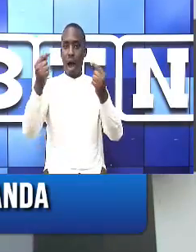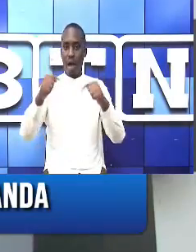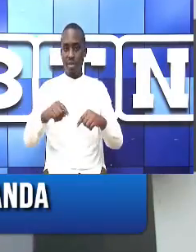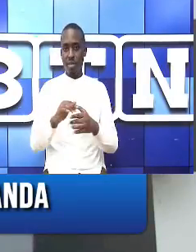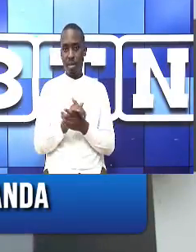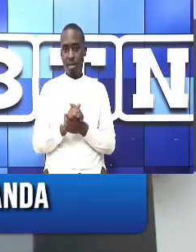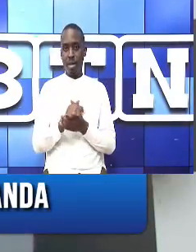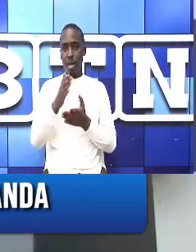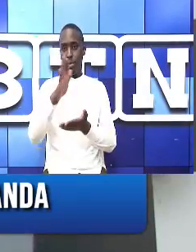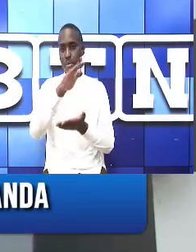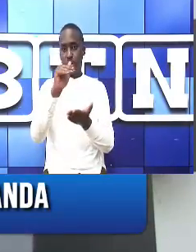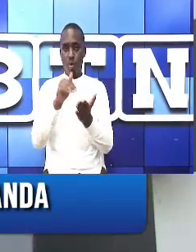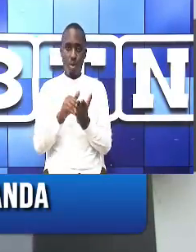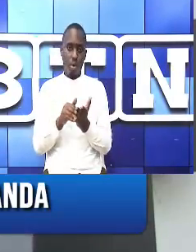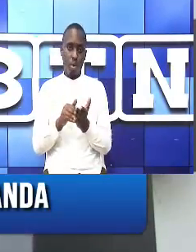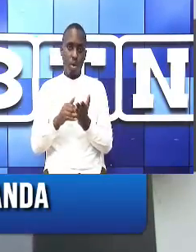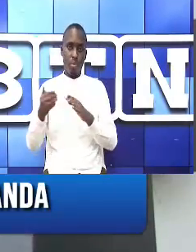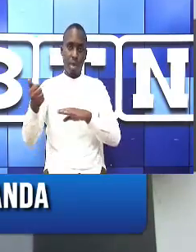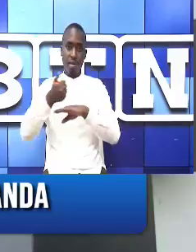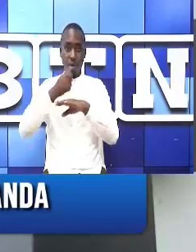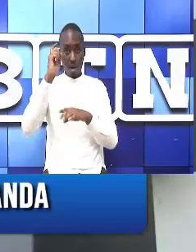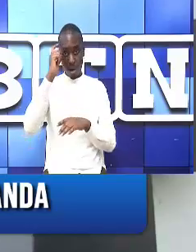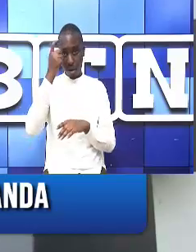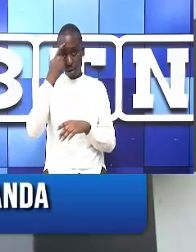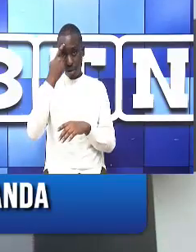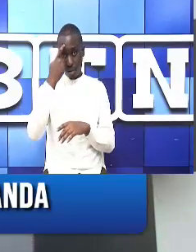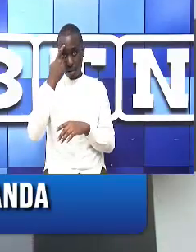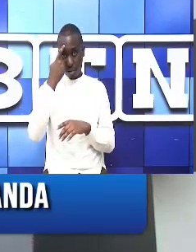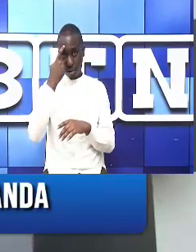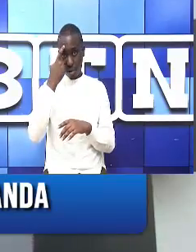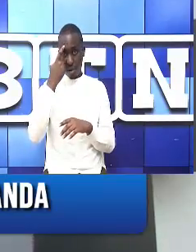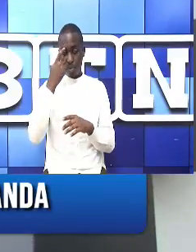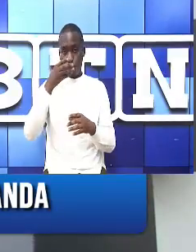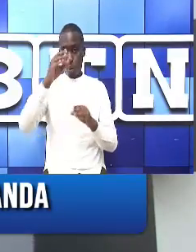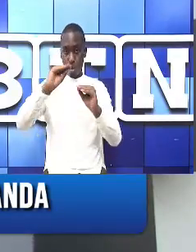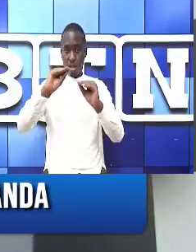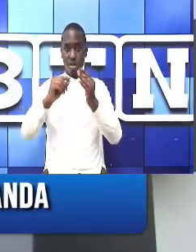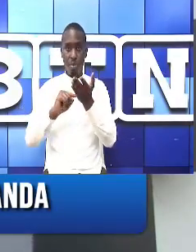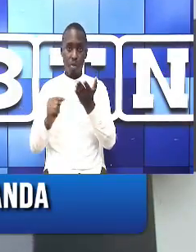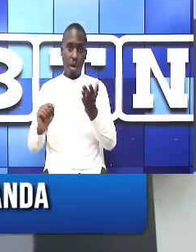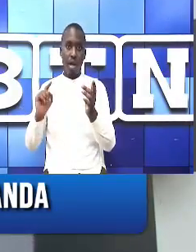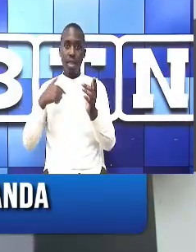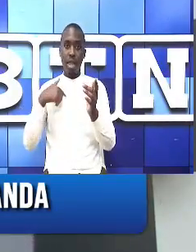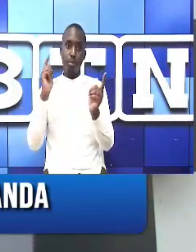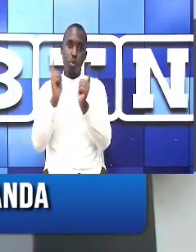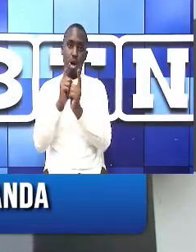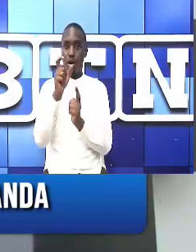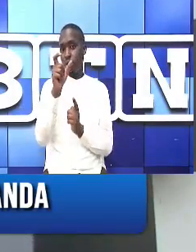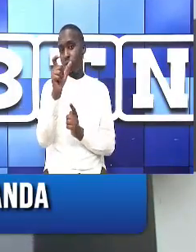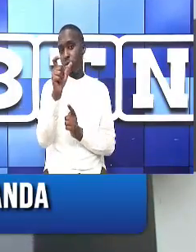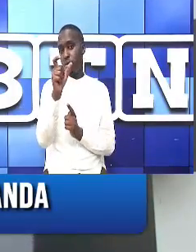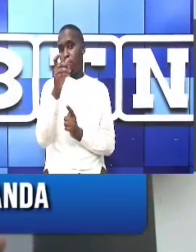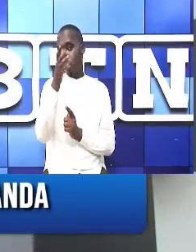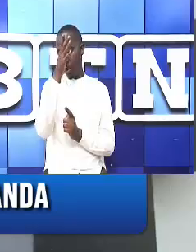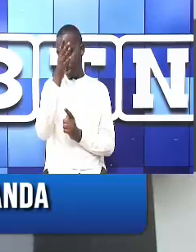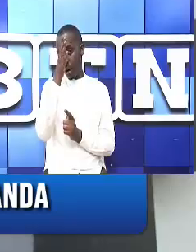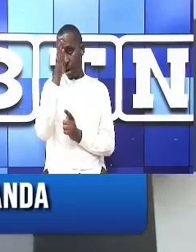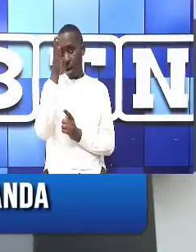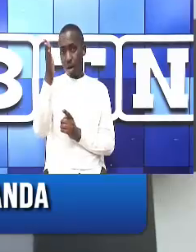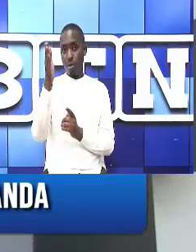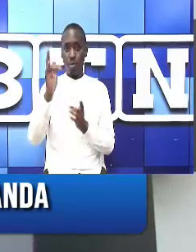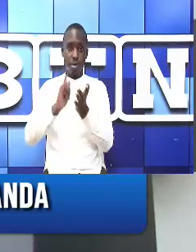kuza ibi bigo byagiye bishyirwaho na leta bita ngo ni kacapu aho nza guhura n'umupapa ni uwa hano ku